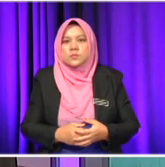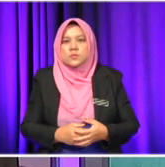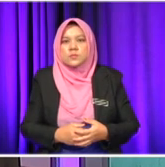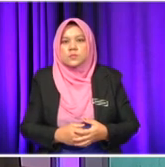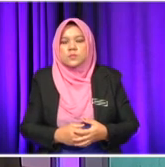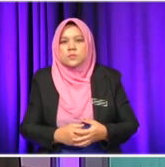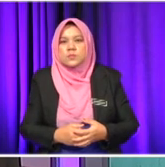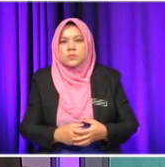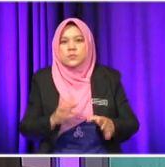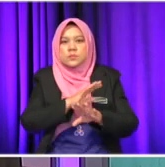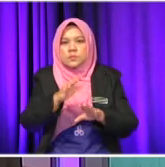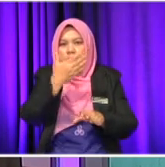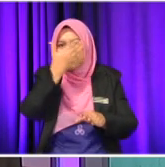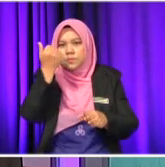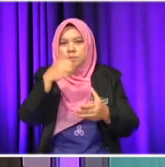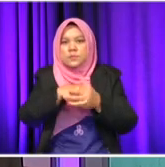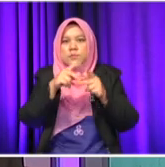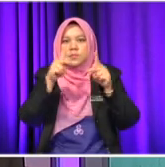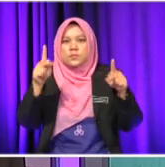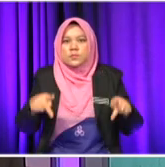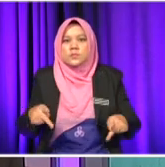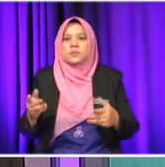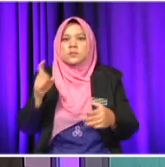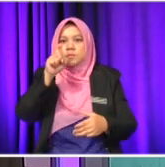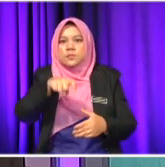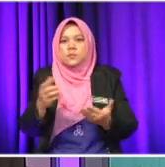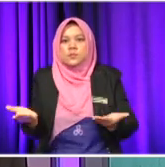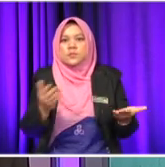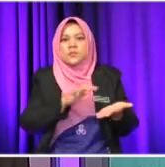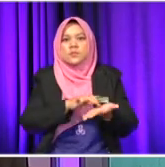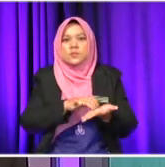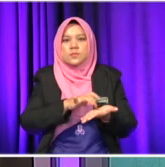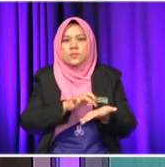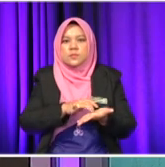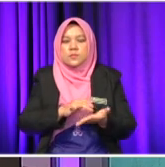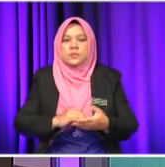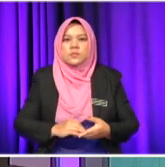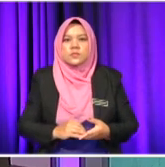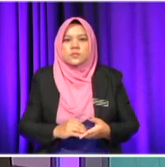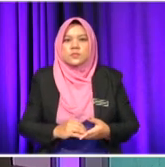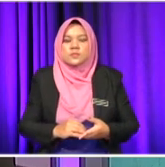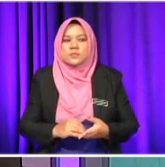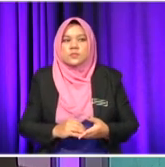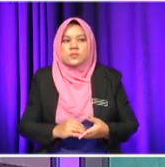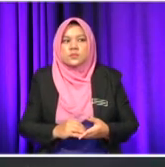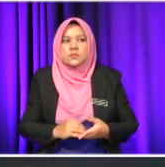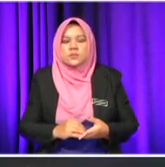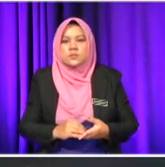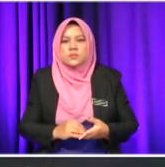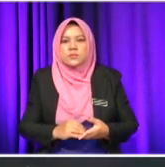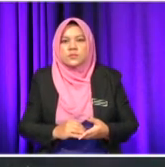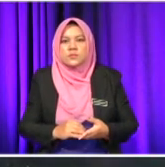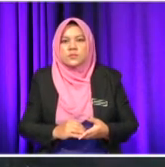mati media nih Jangan lupa dalam pemeriksaan bawah kalkulator oke eee bahasa baku si Ibu bunda